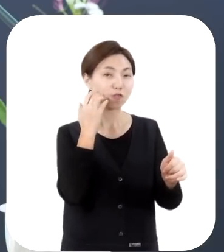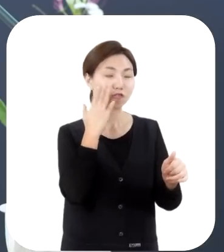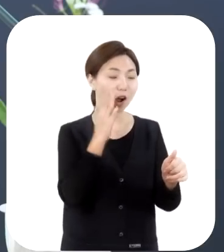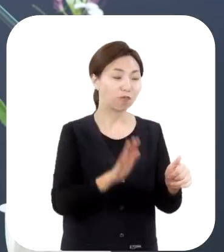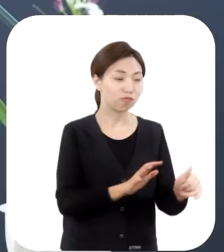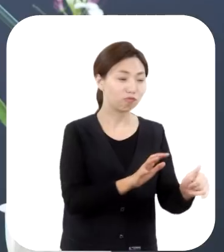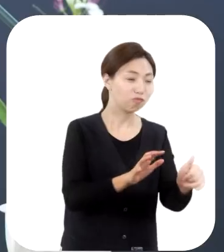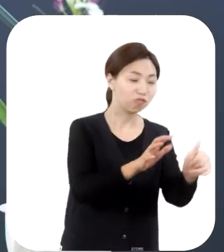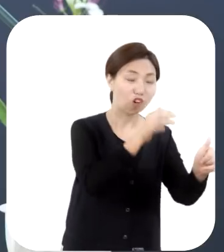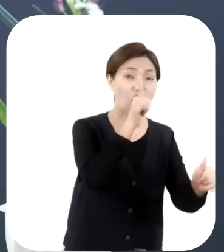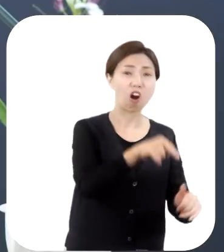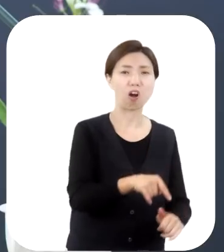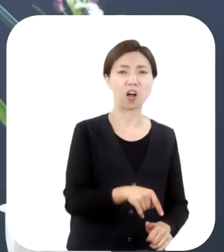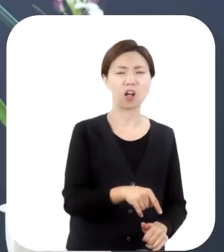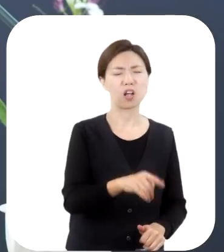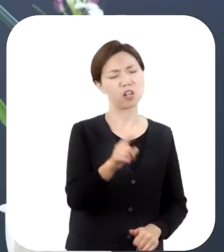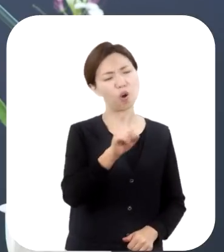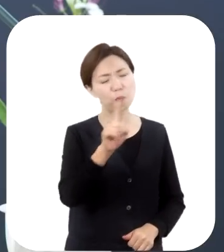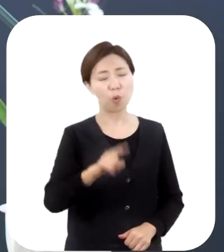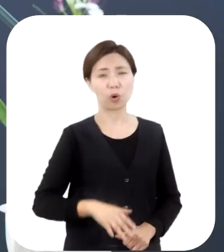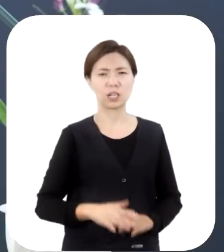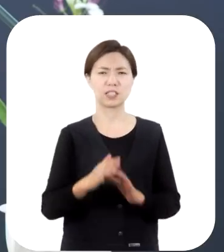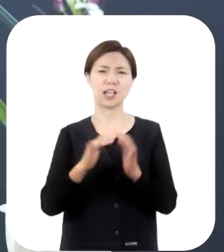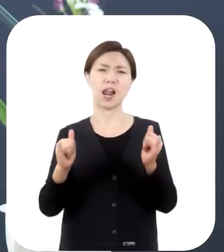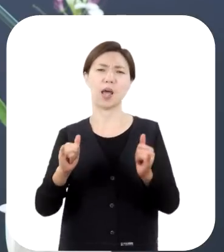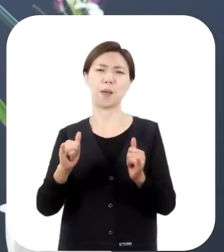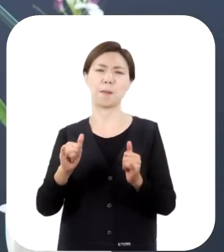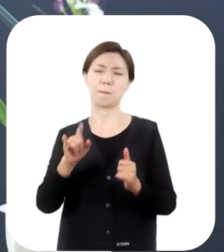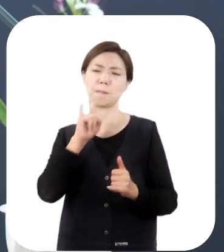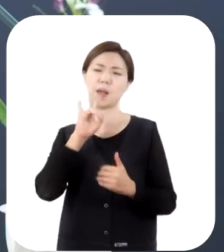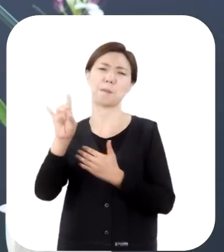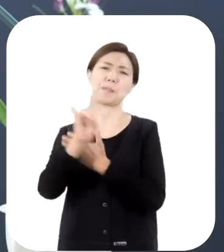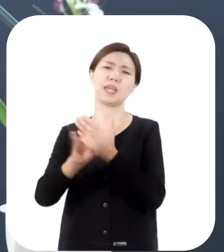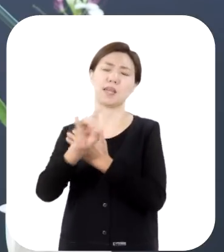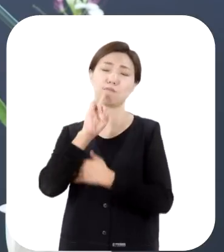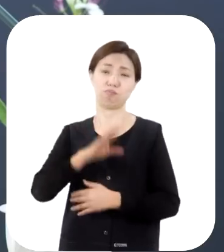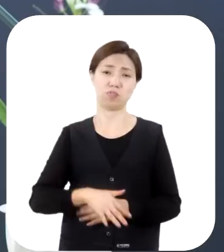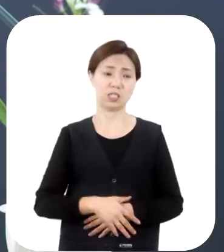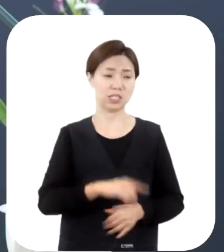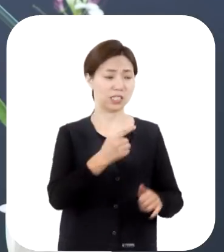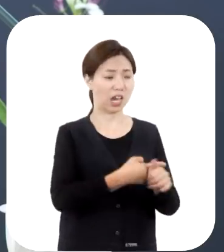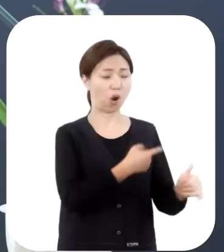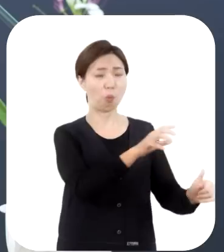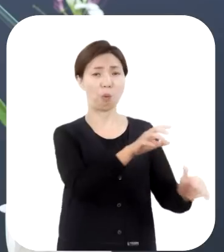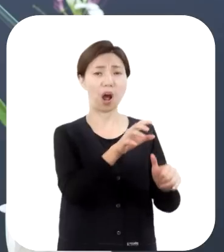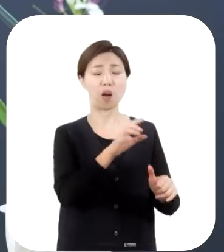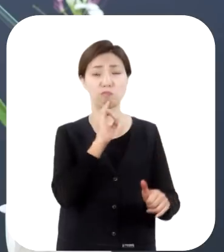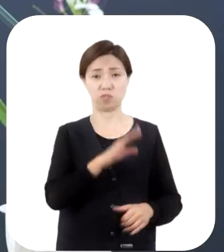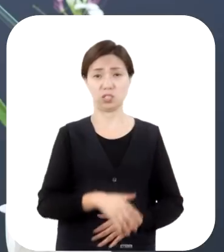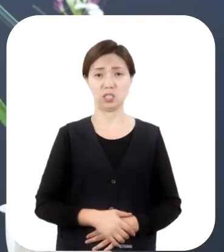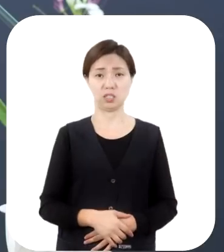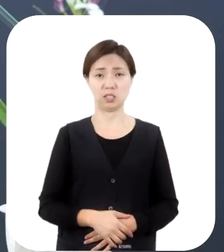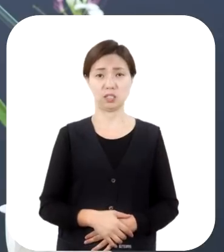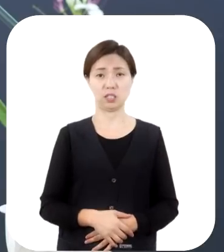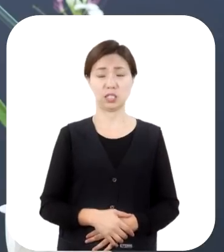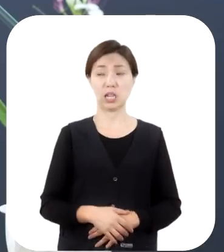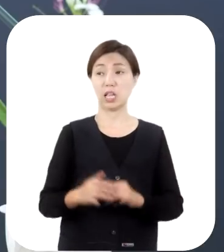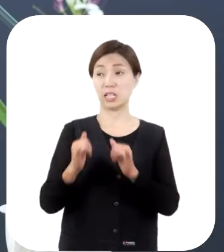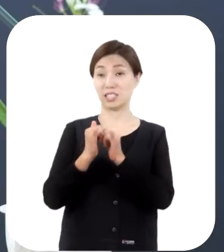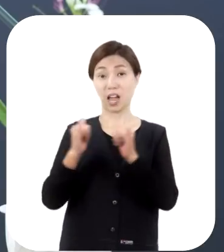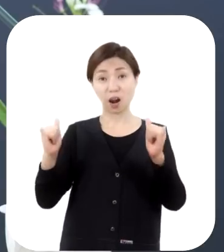거지. 그것은 자연 생태계의 존재 원리고, 인간이 갖고 있는